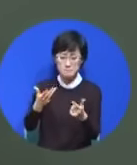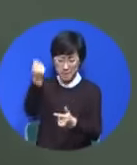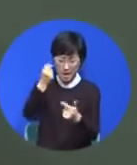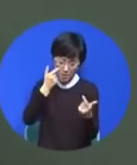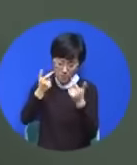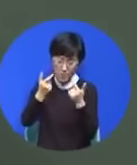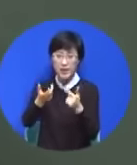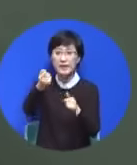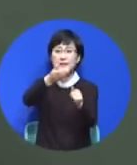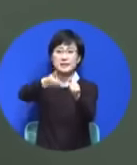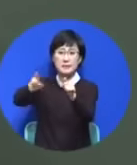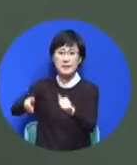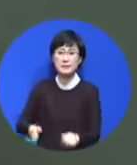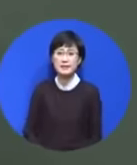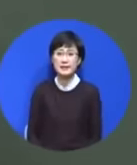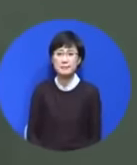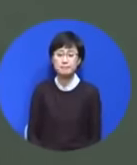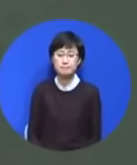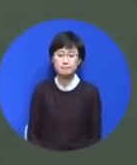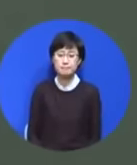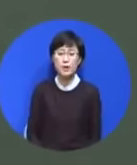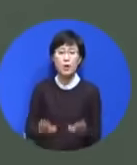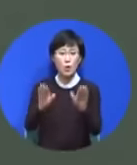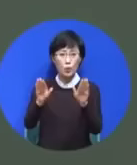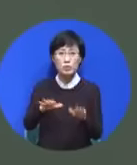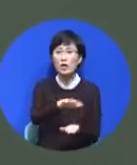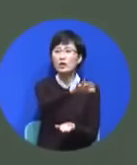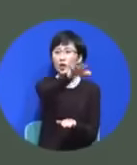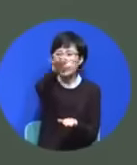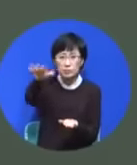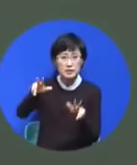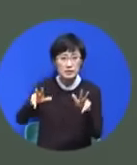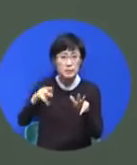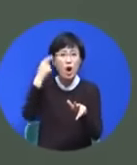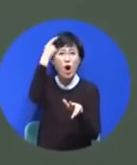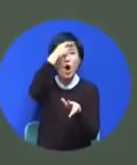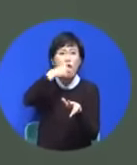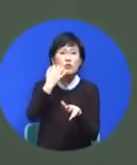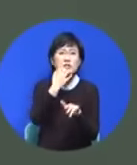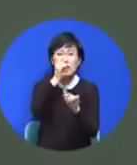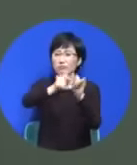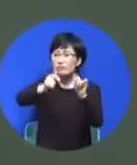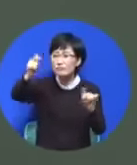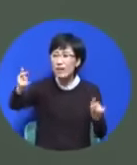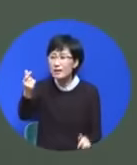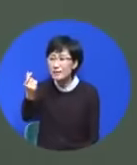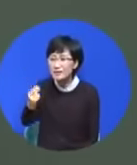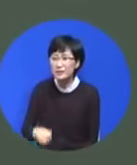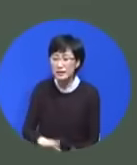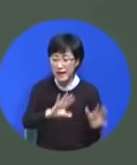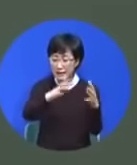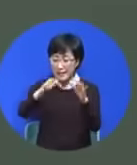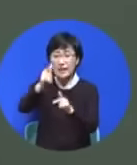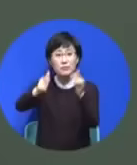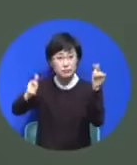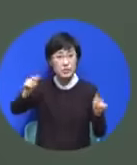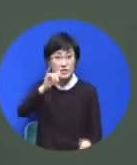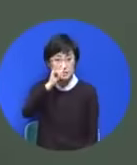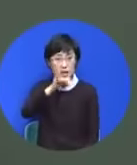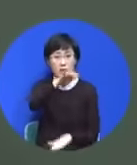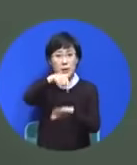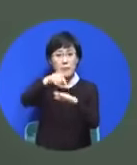바랍니다 하나님께서는 여기 앉은 많은 민족들 있 늘 러분